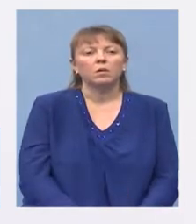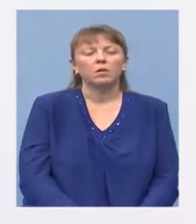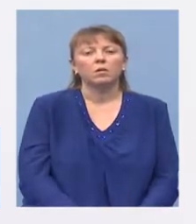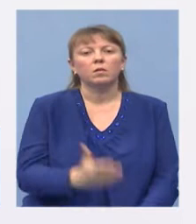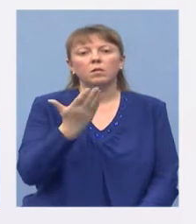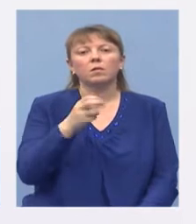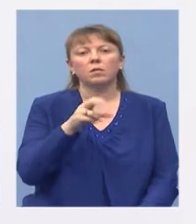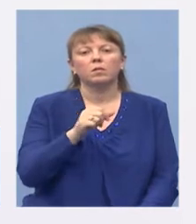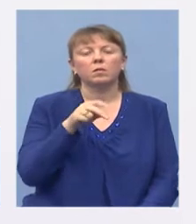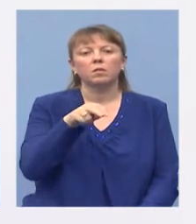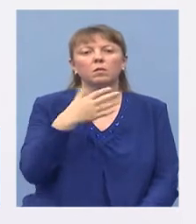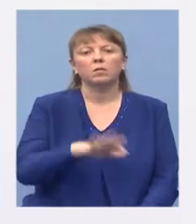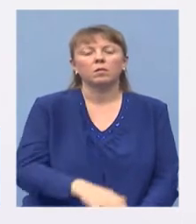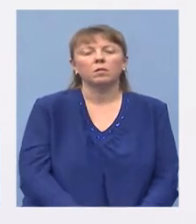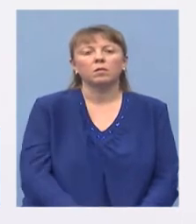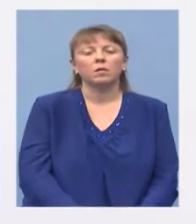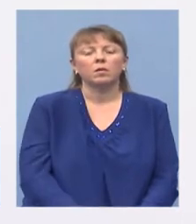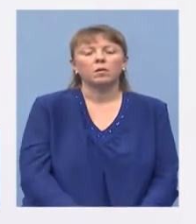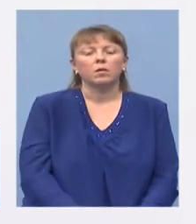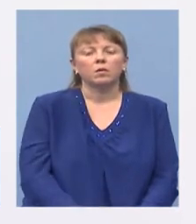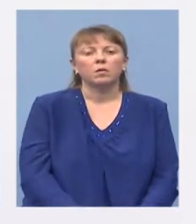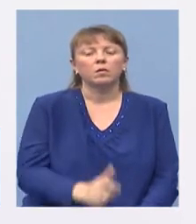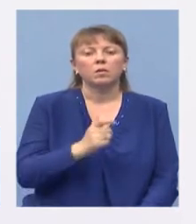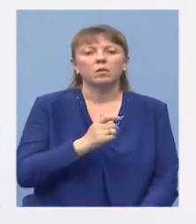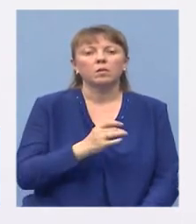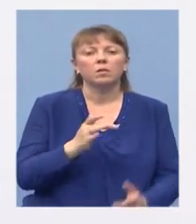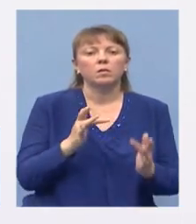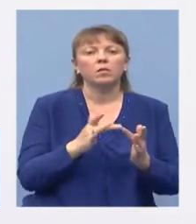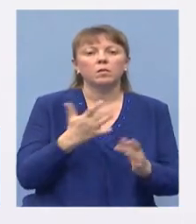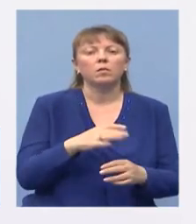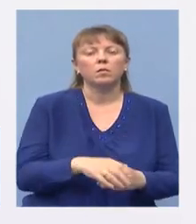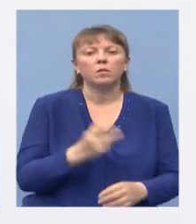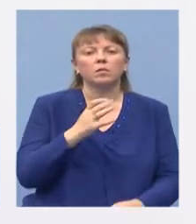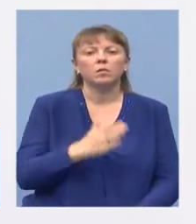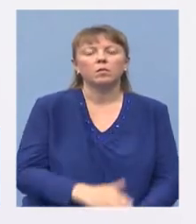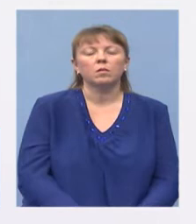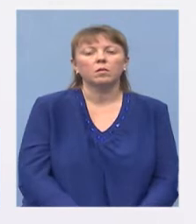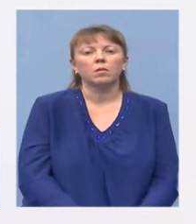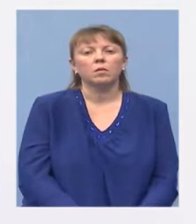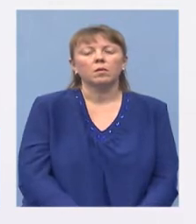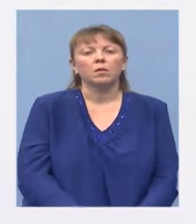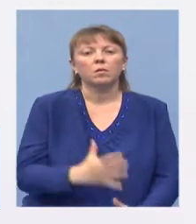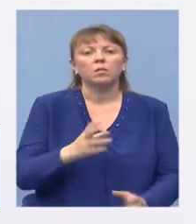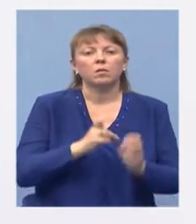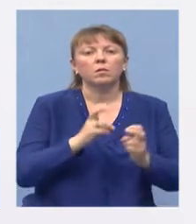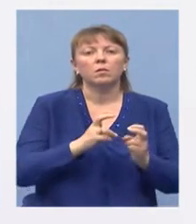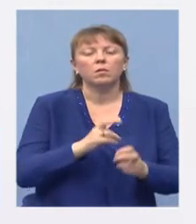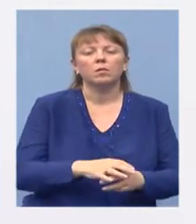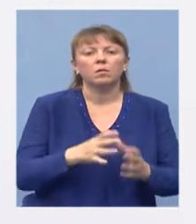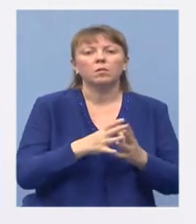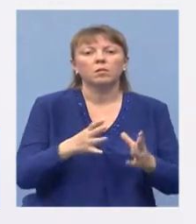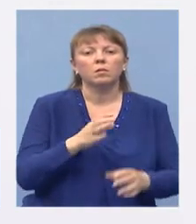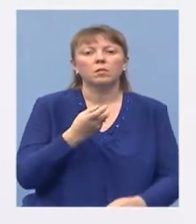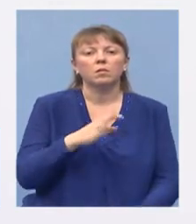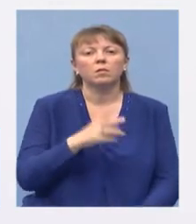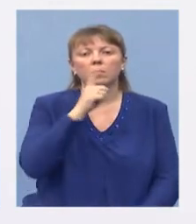можем пойти и там даже настроить тот же самый там уголок EGOV в этом там большом заводе или там в большом